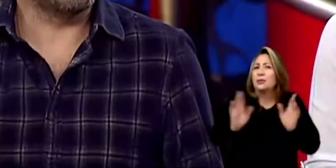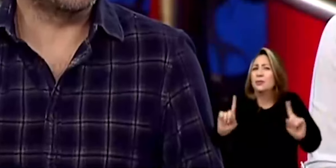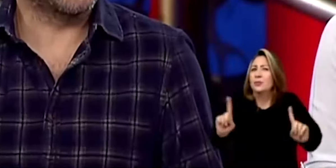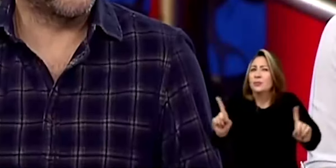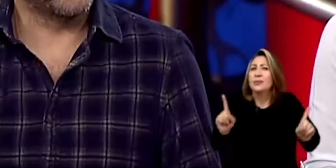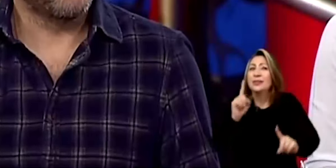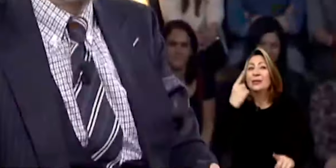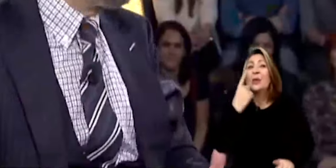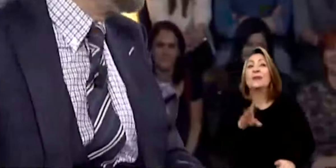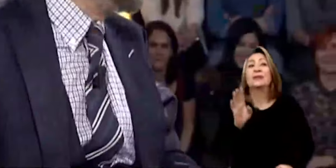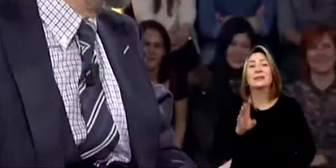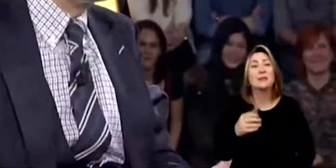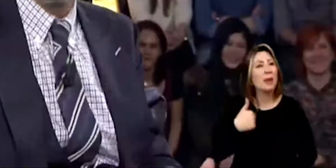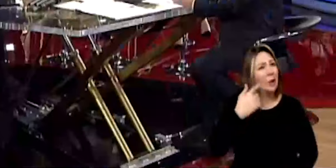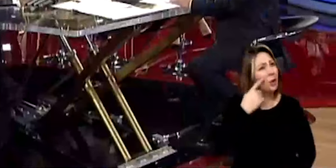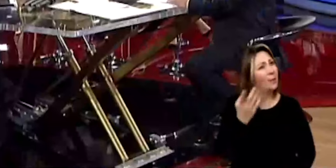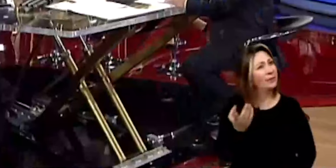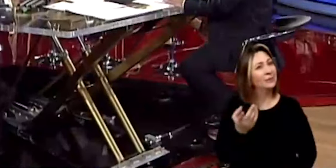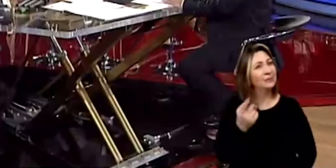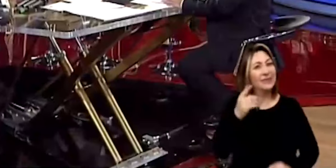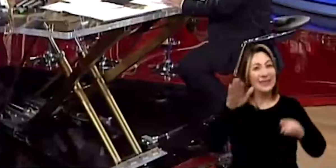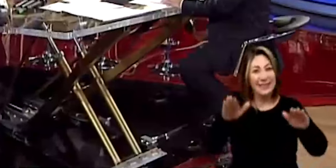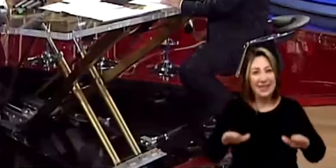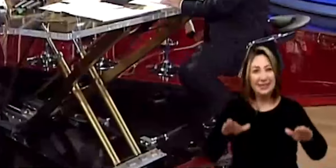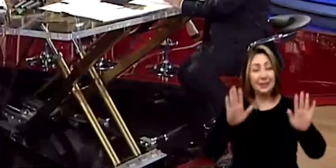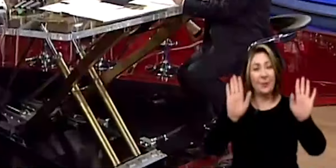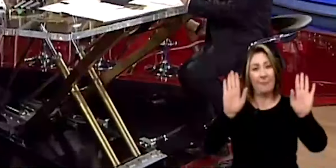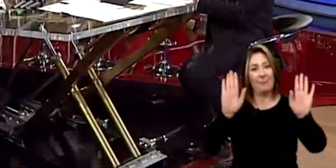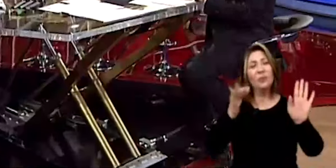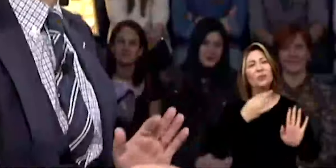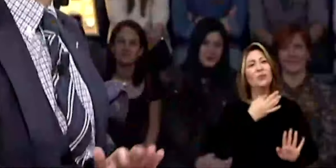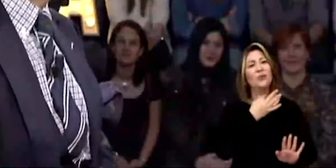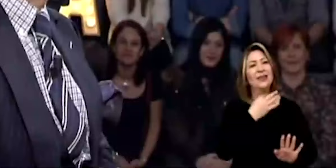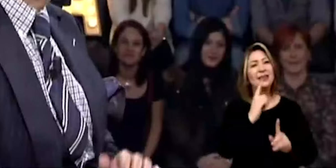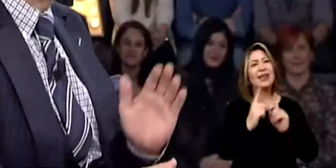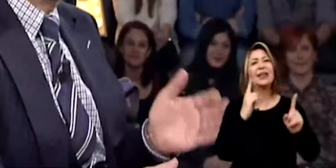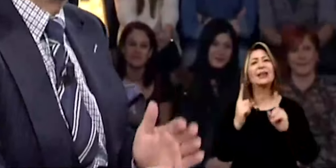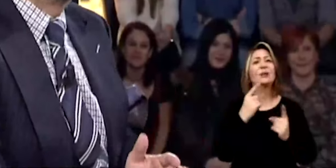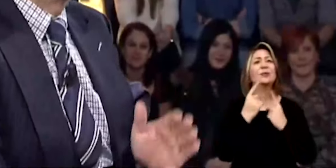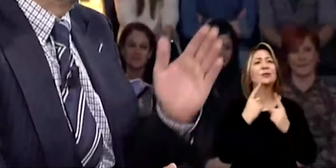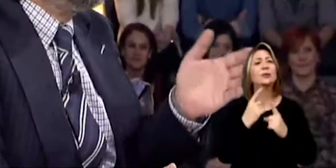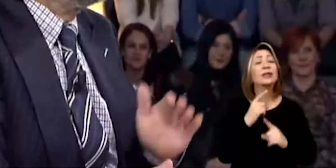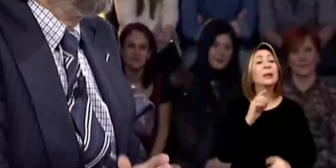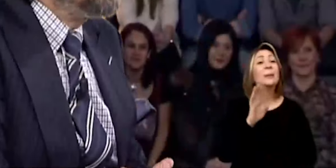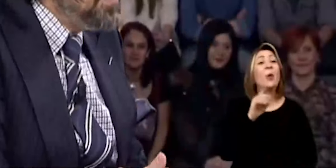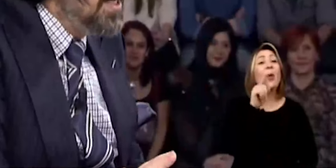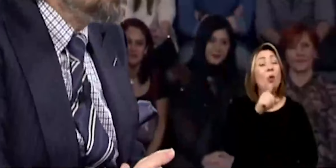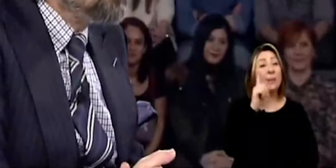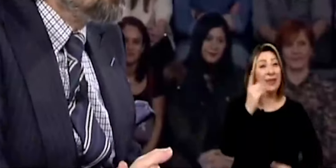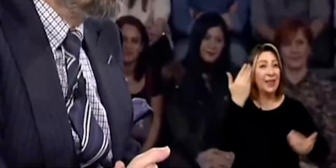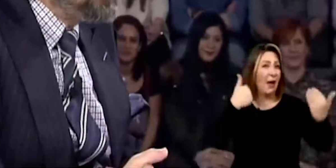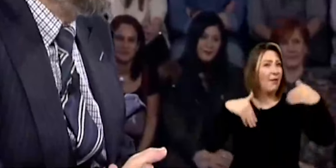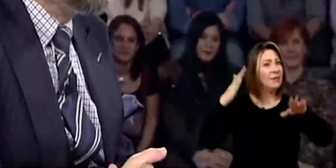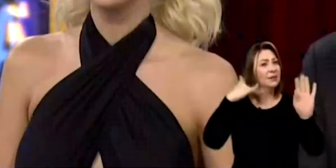Siz görememişsinizdir. Canlı ya ben nasıl yani, birazdan sakinleyeceğim. Peki tamam. Lütfen teker teker. Bu efendim, siz orada bir